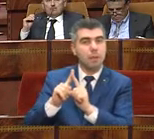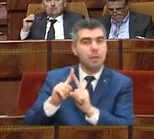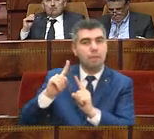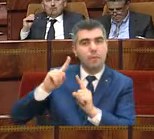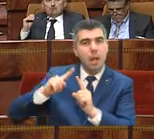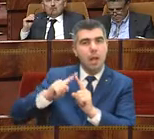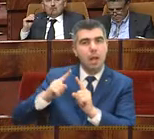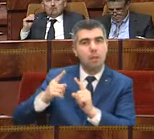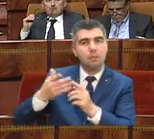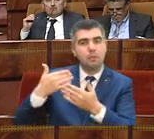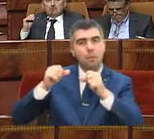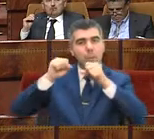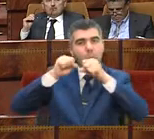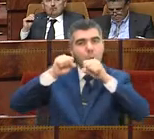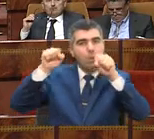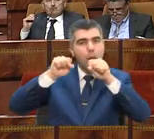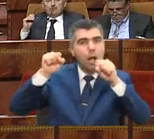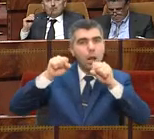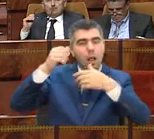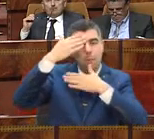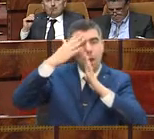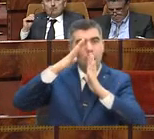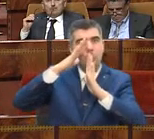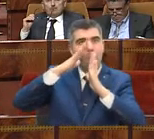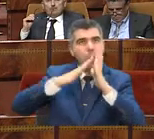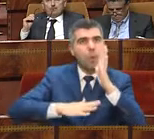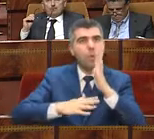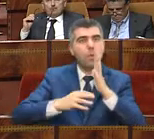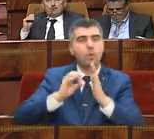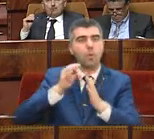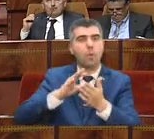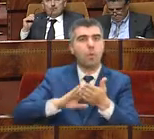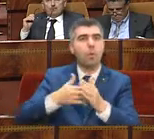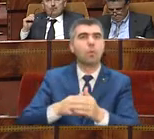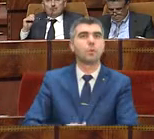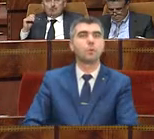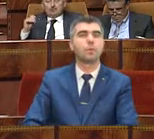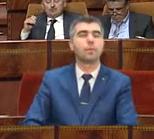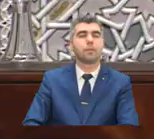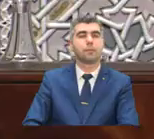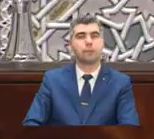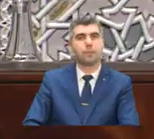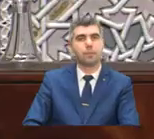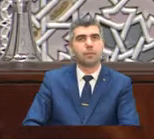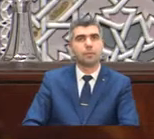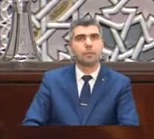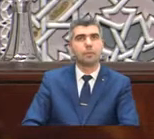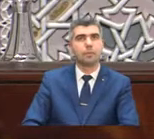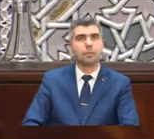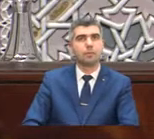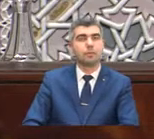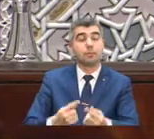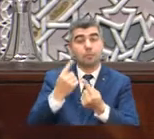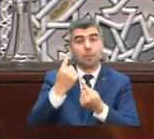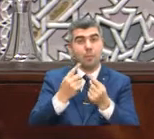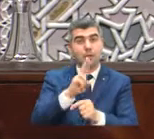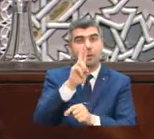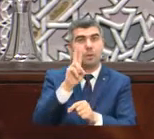كانت إضرابات وطنية لشلات الاقتصاد ديال البلاد. شكرا. هل من تعقيب